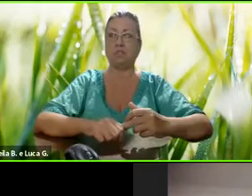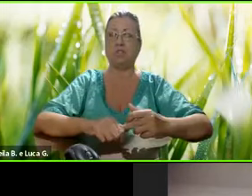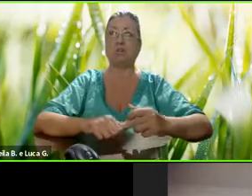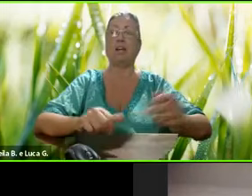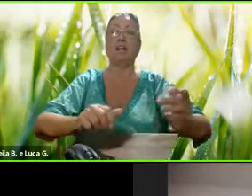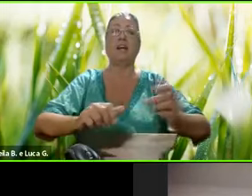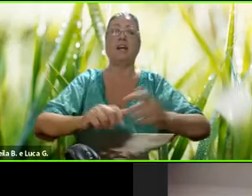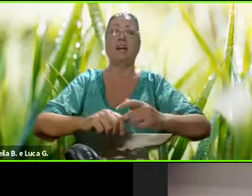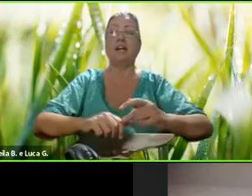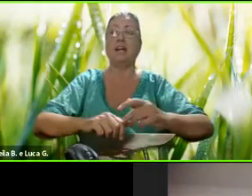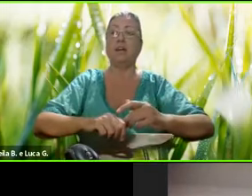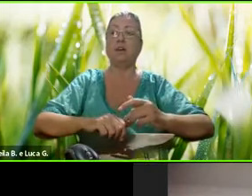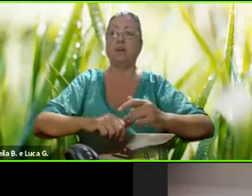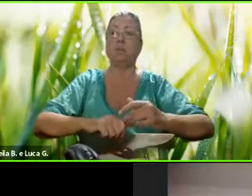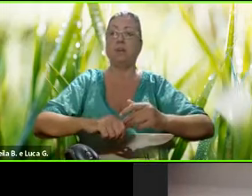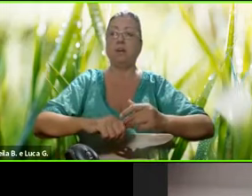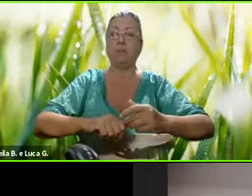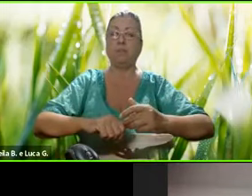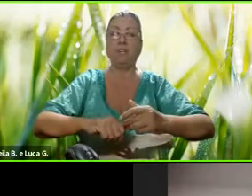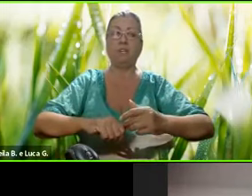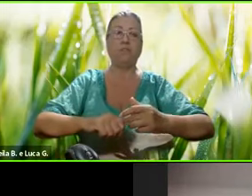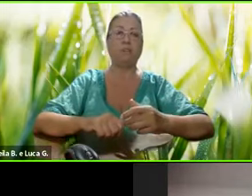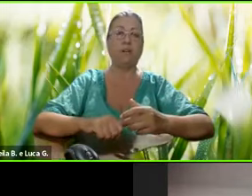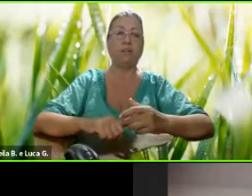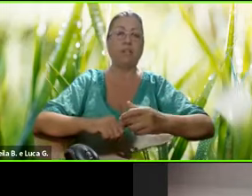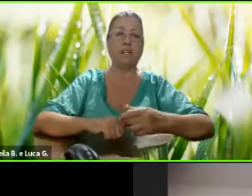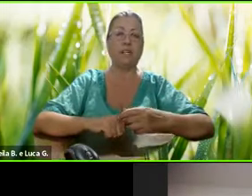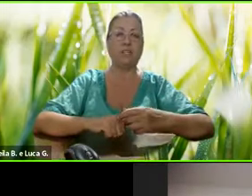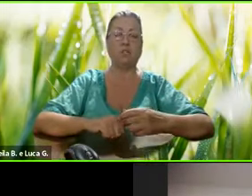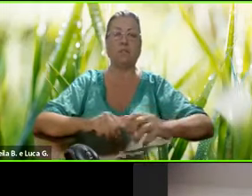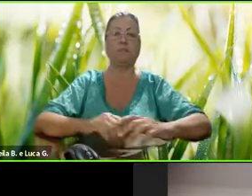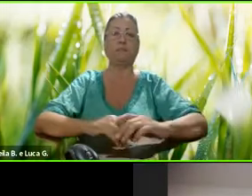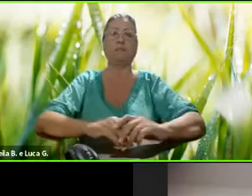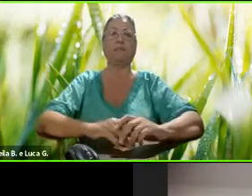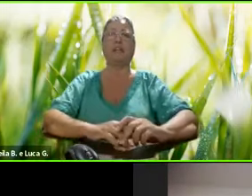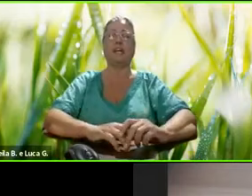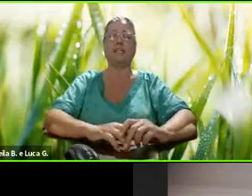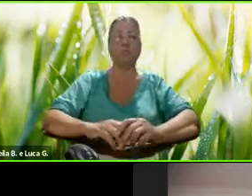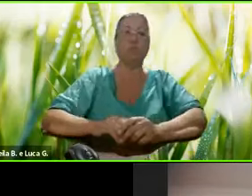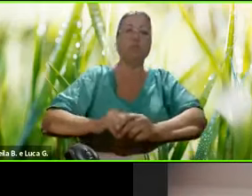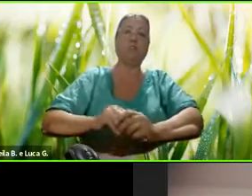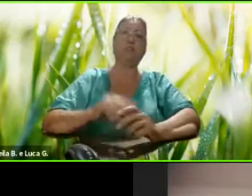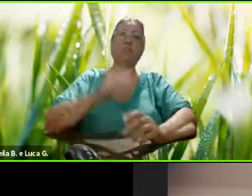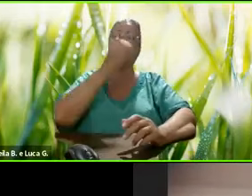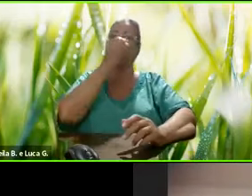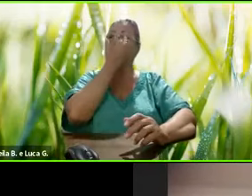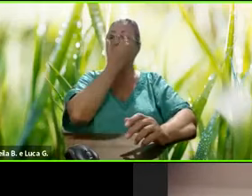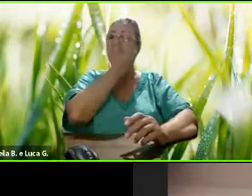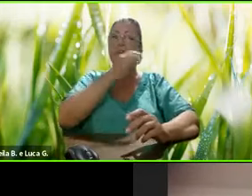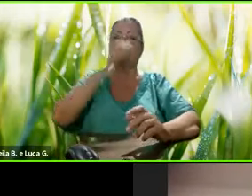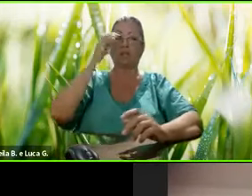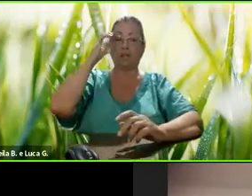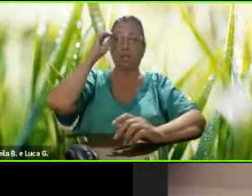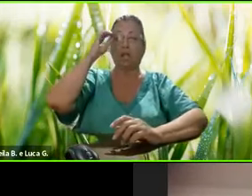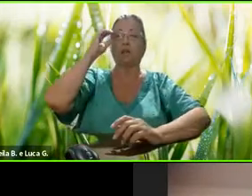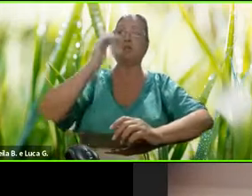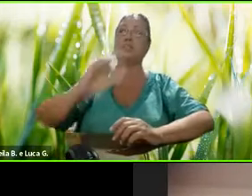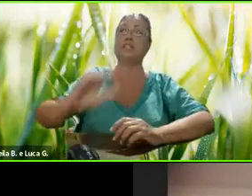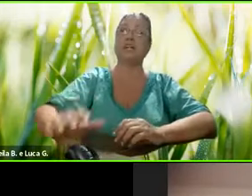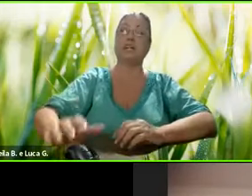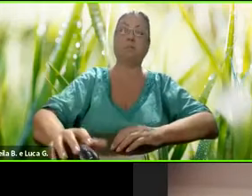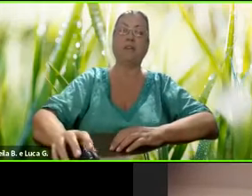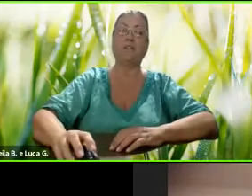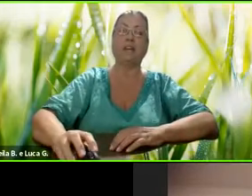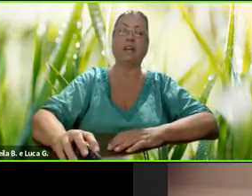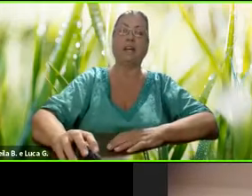la trasmissione. Dopo che abbiamo finito, vi mando il testo che adesso condivido con voi, con